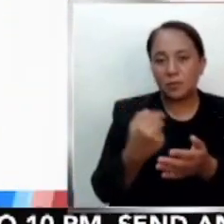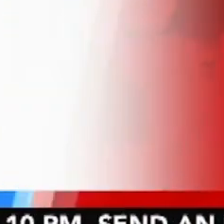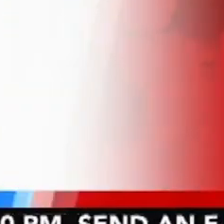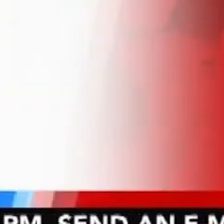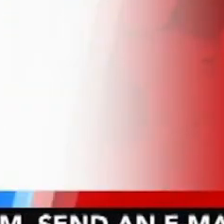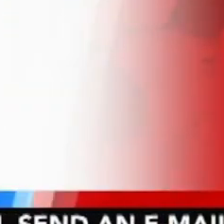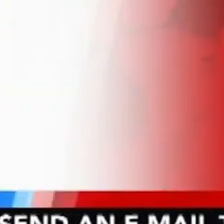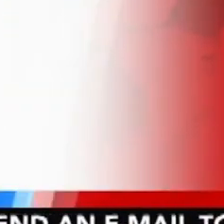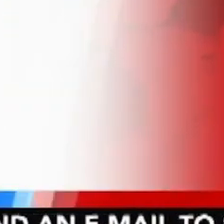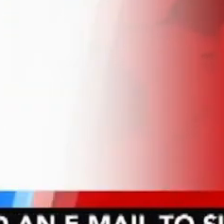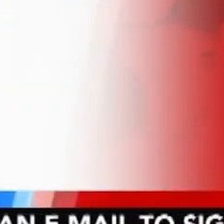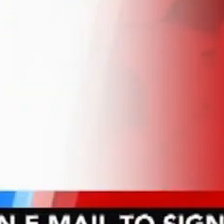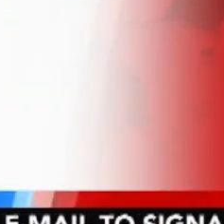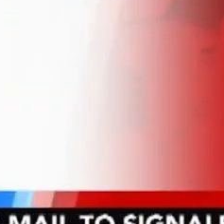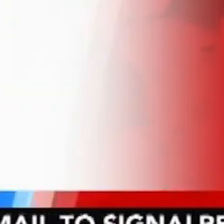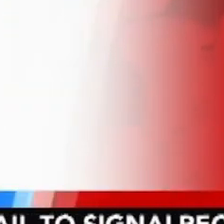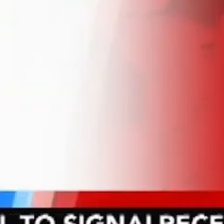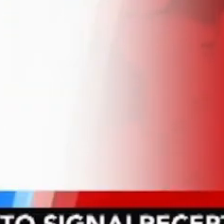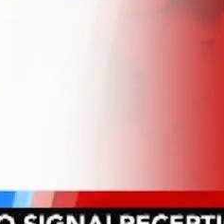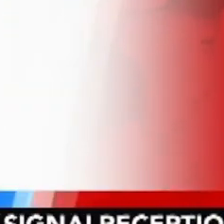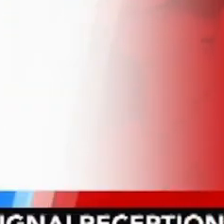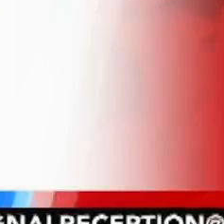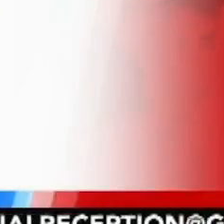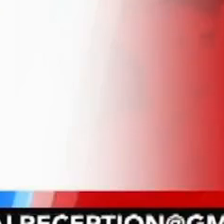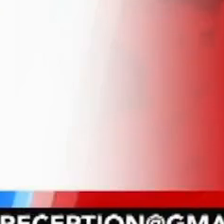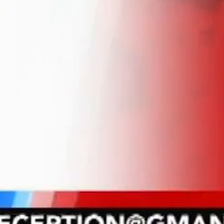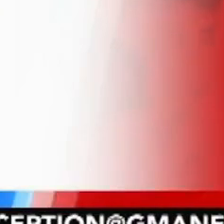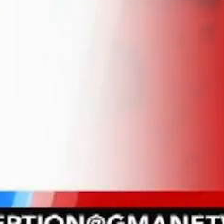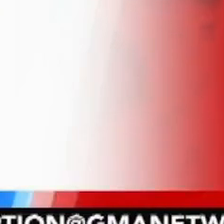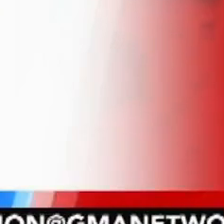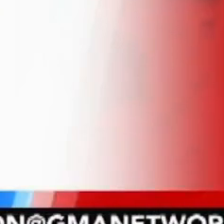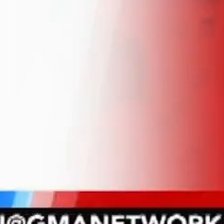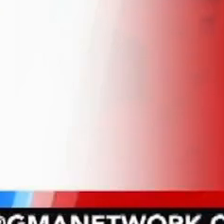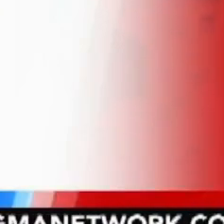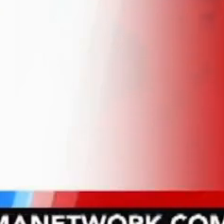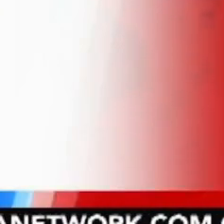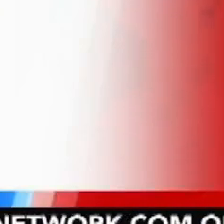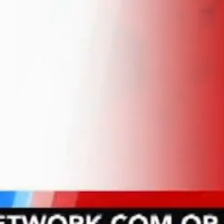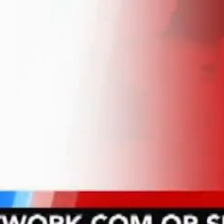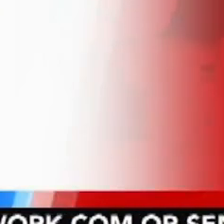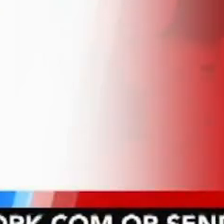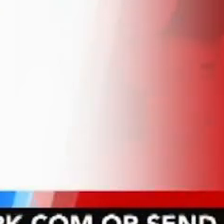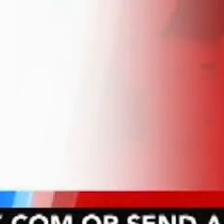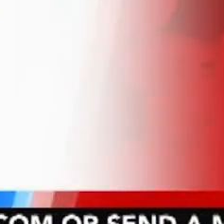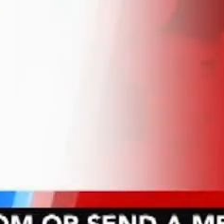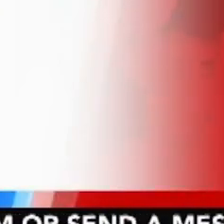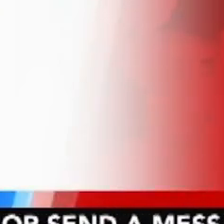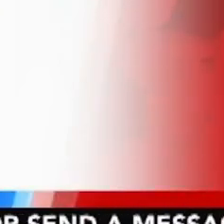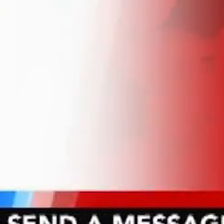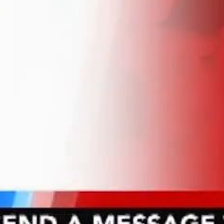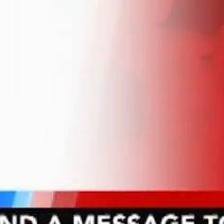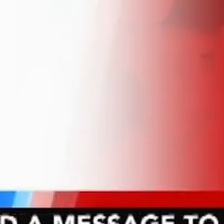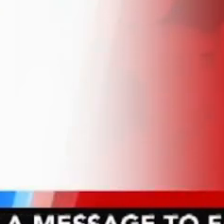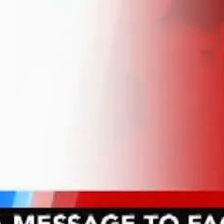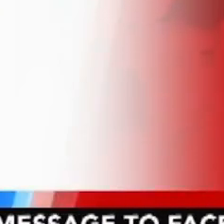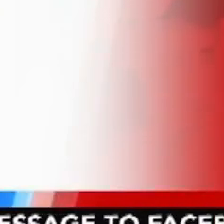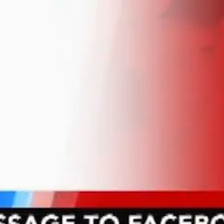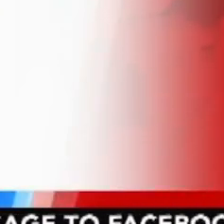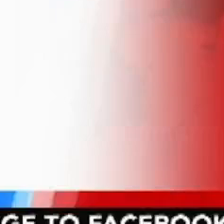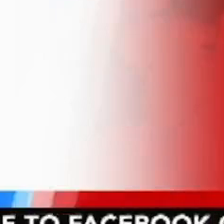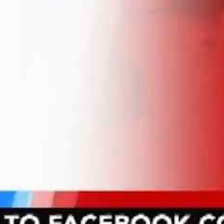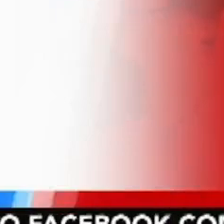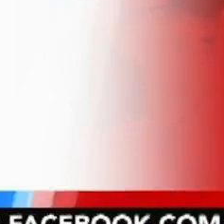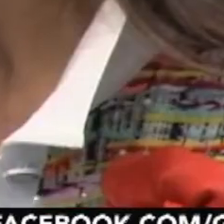Villar, lumalabas din ang pangalan ni na Escudero at Senador Win Gatchalian. Sinusubukan pa namin kunin ang panig ni na Villar, Escudero